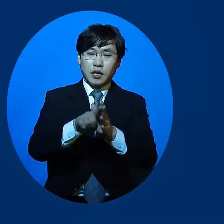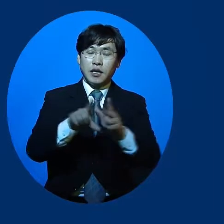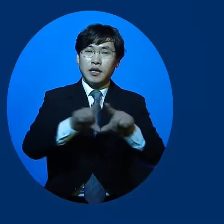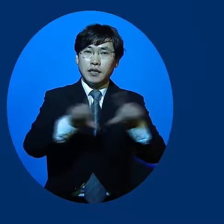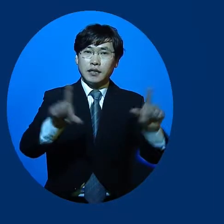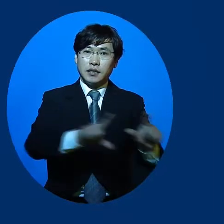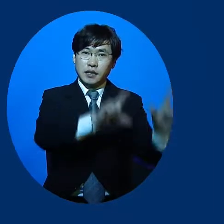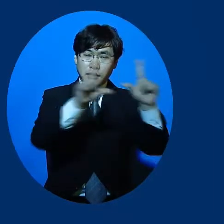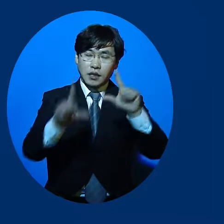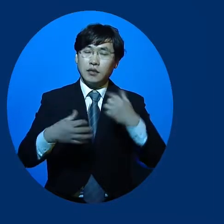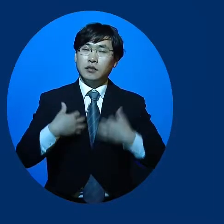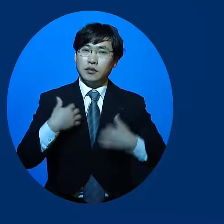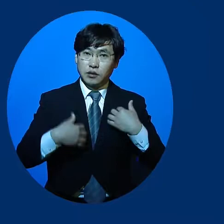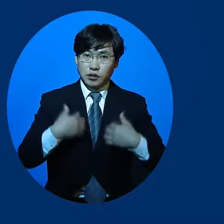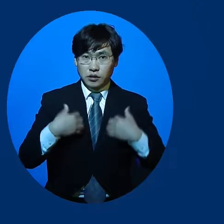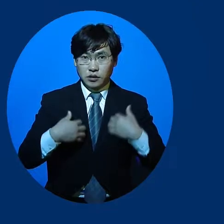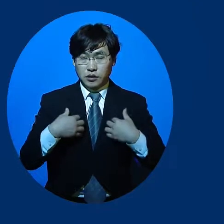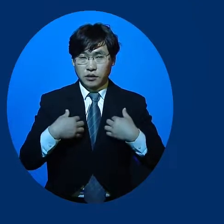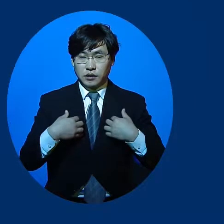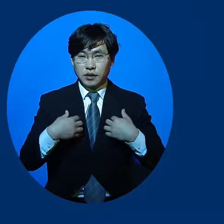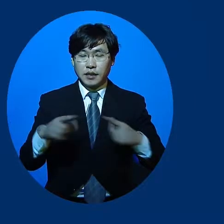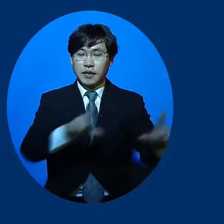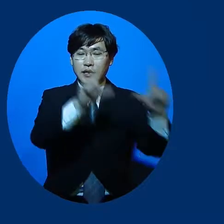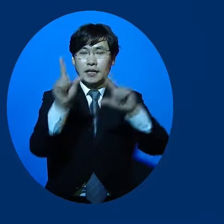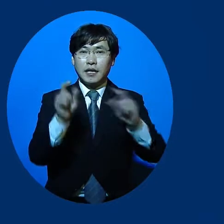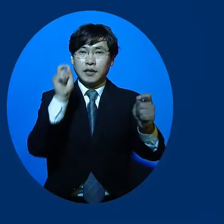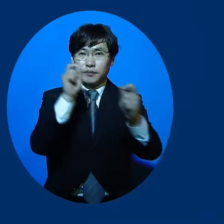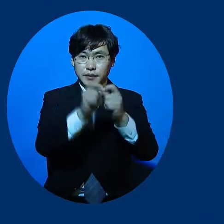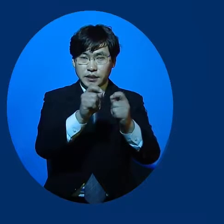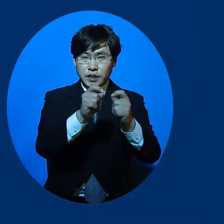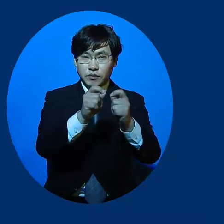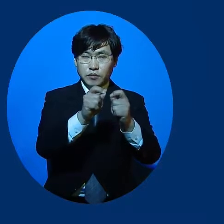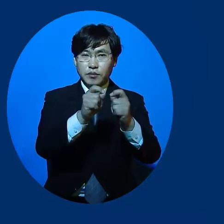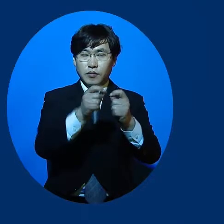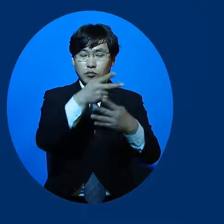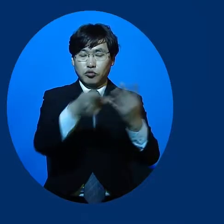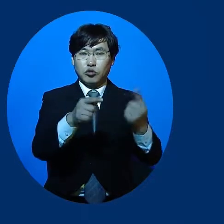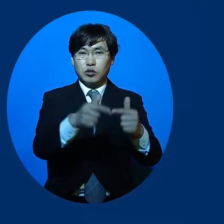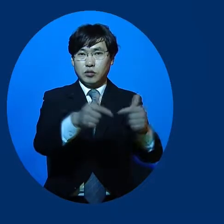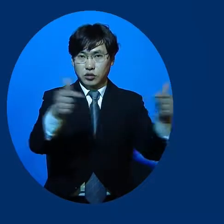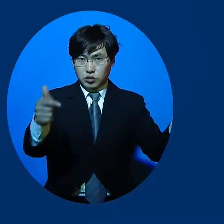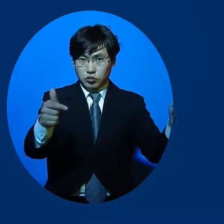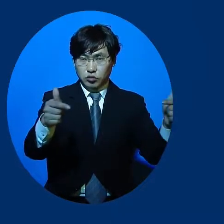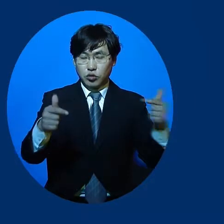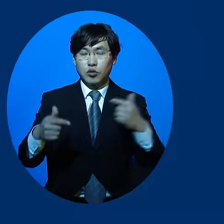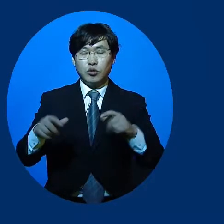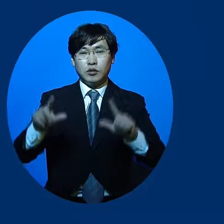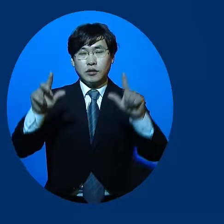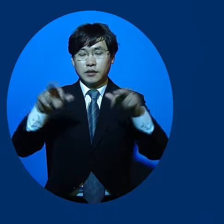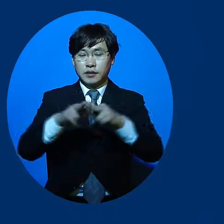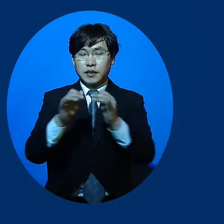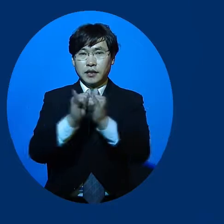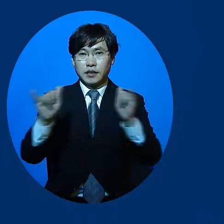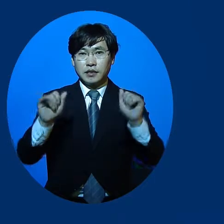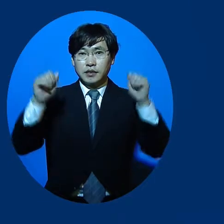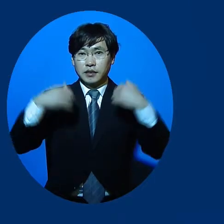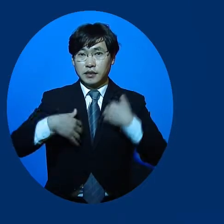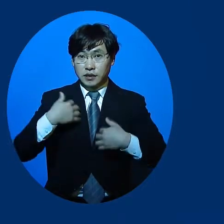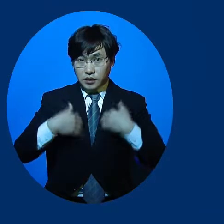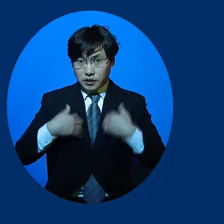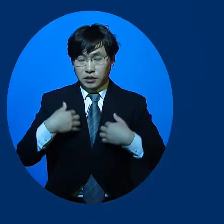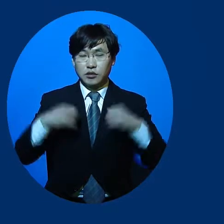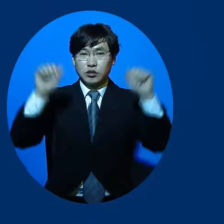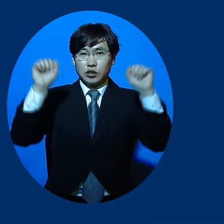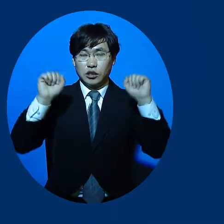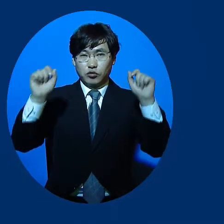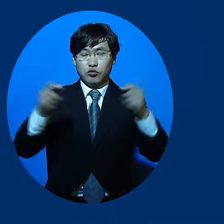일상생활에서 즐기는 생활 밀착형 장애인 체육시설 확대, 장애인이 즐기는 체육으로서 맞춤형 장애인